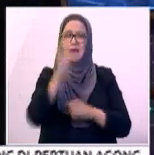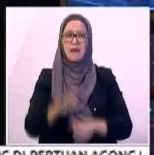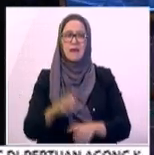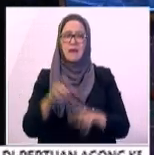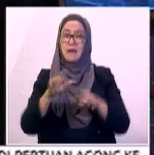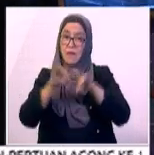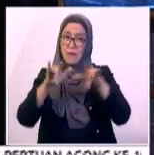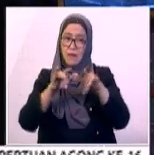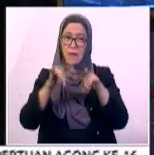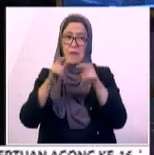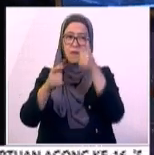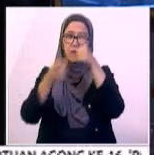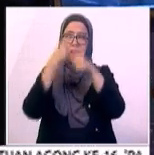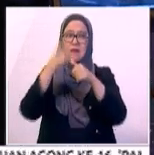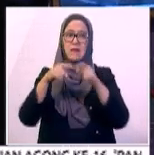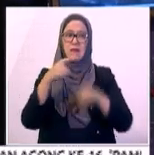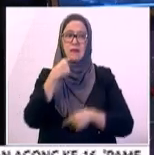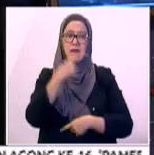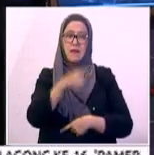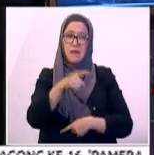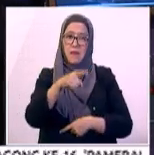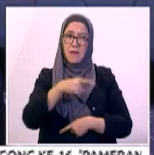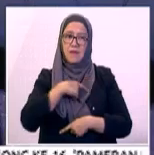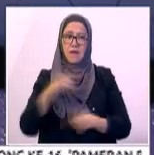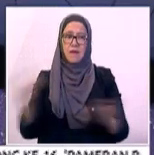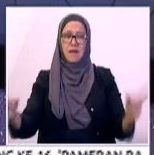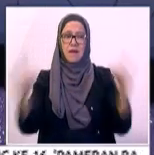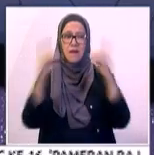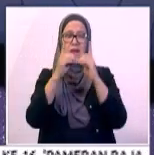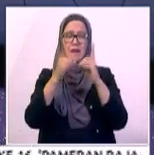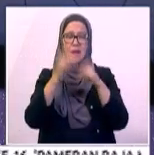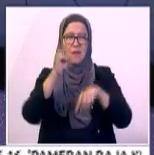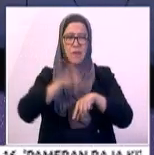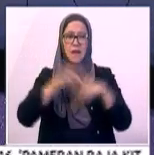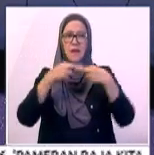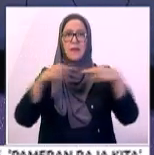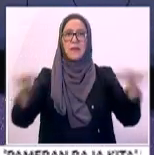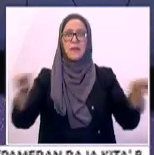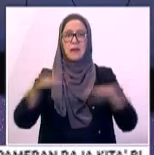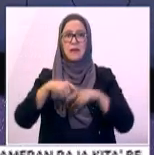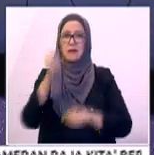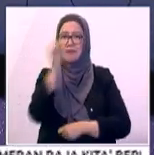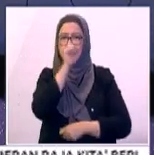ditemui media ketika pelancaran single pertamanya di ibu negara.